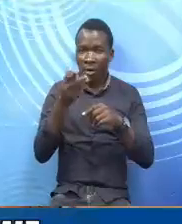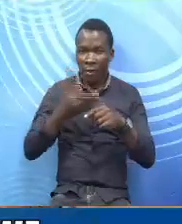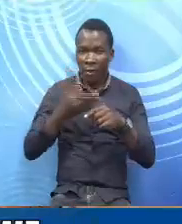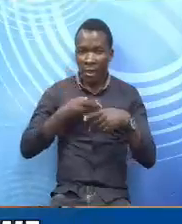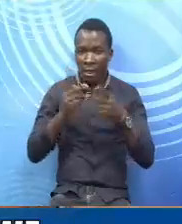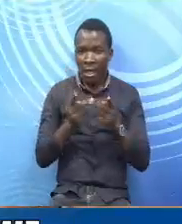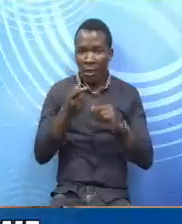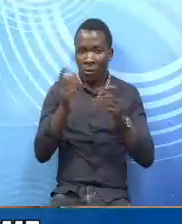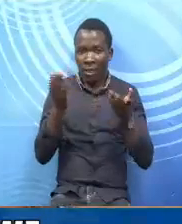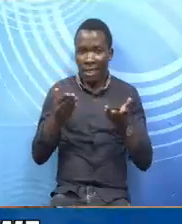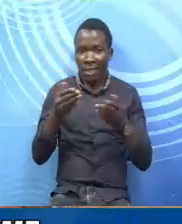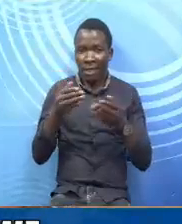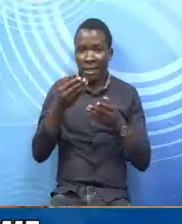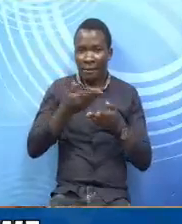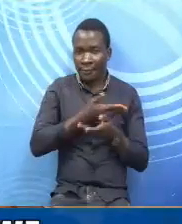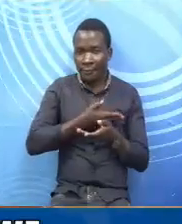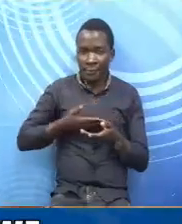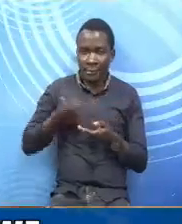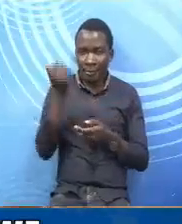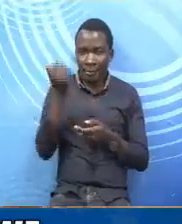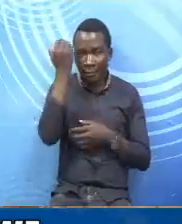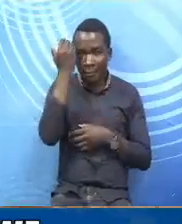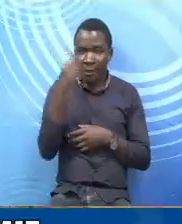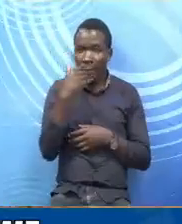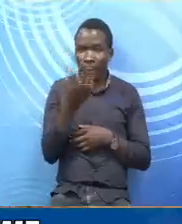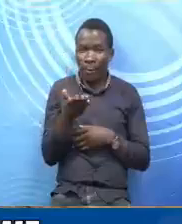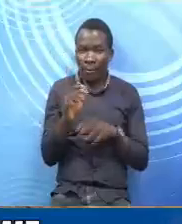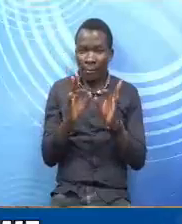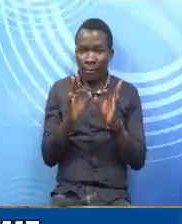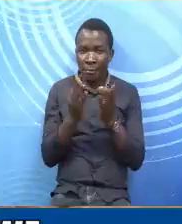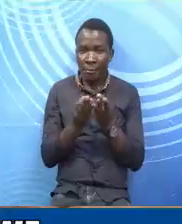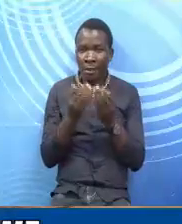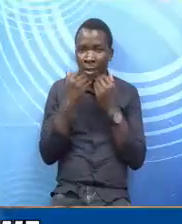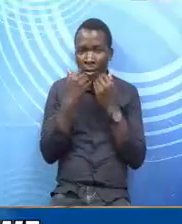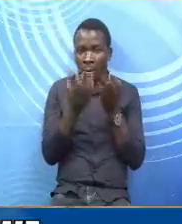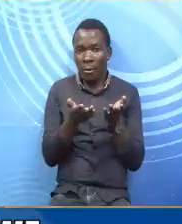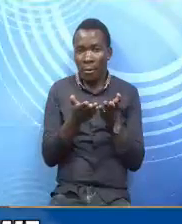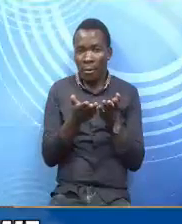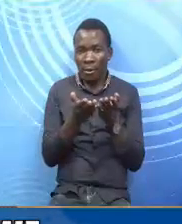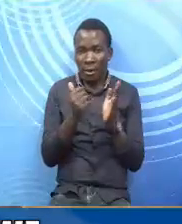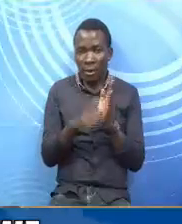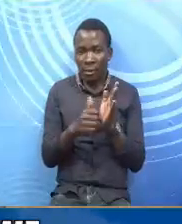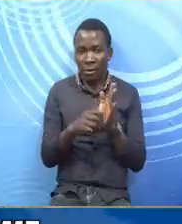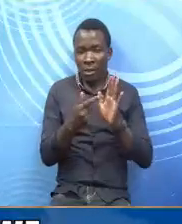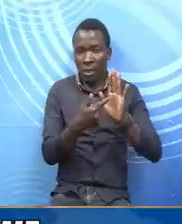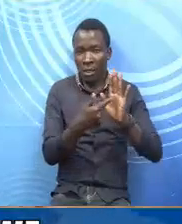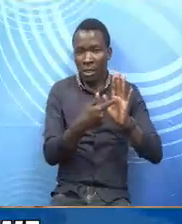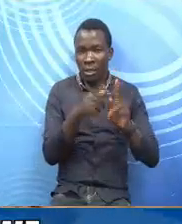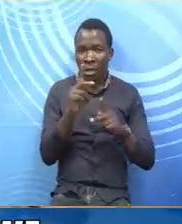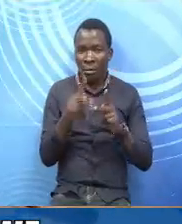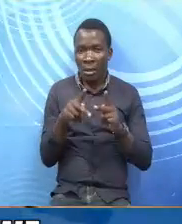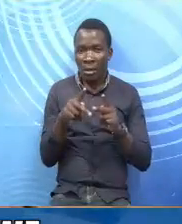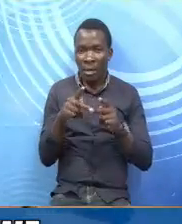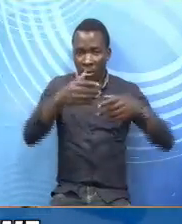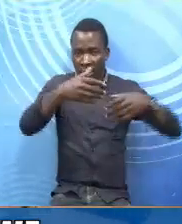nta mitwero afite nta muryango afite ikibazo kigaragara yuko abantu bari gusa nk'abo bari